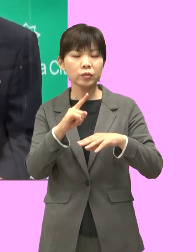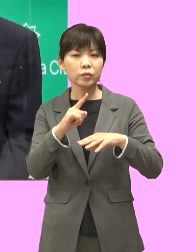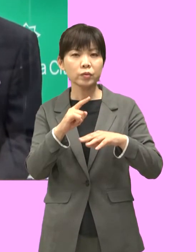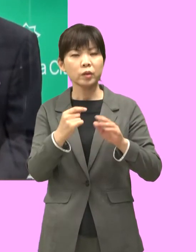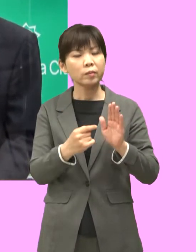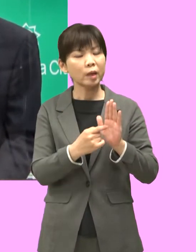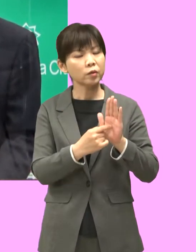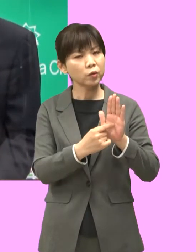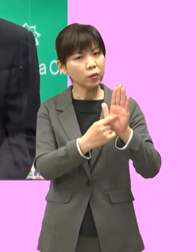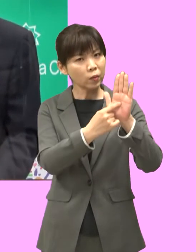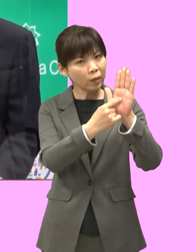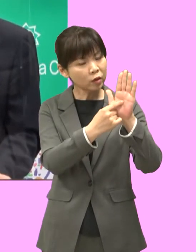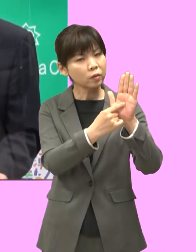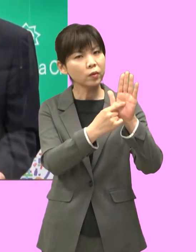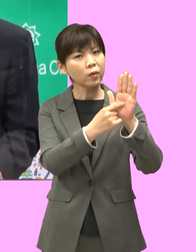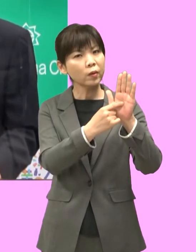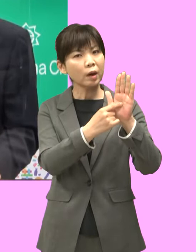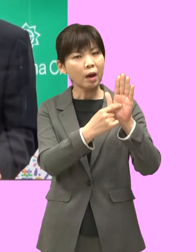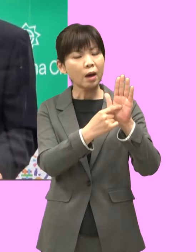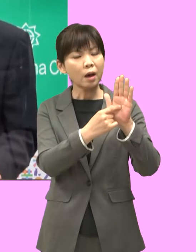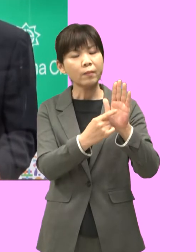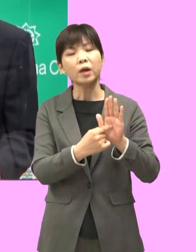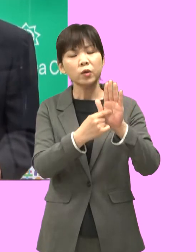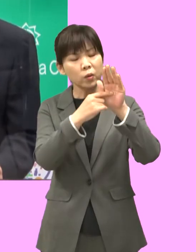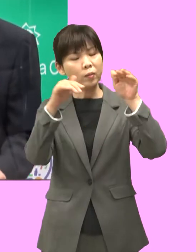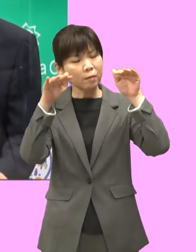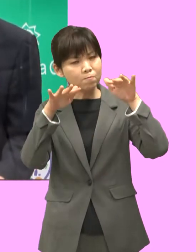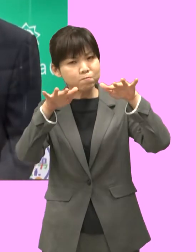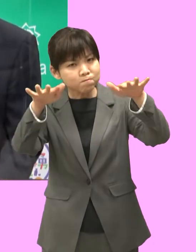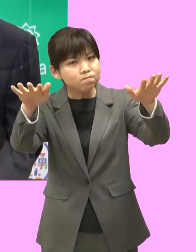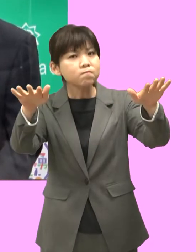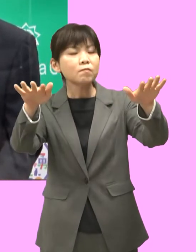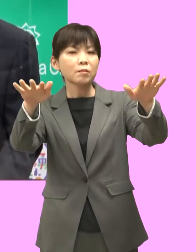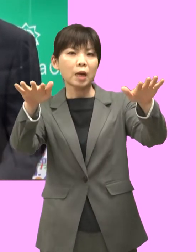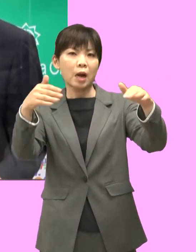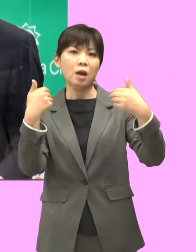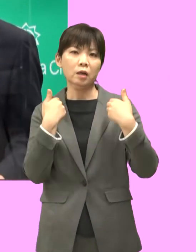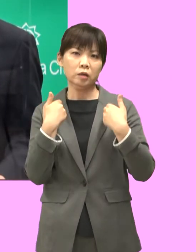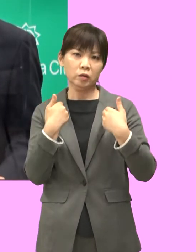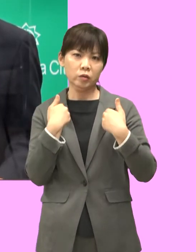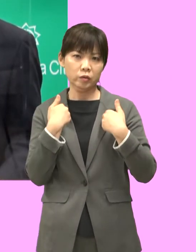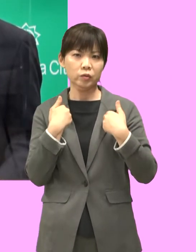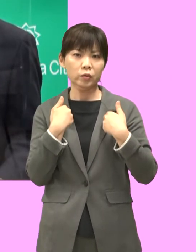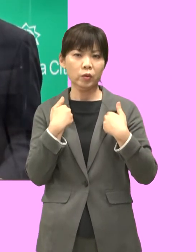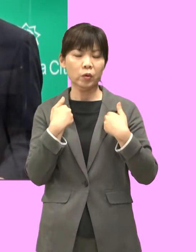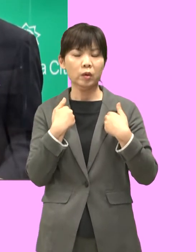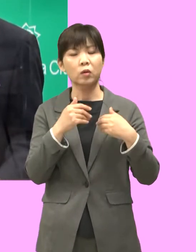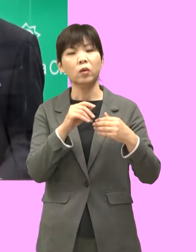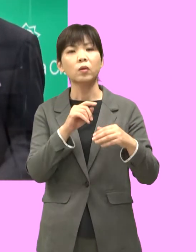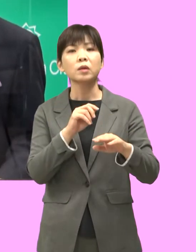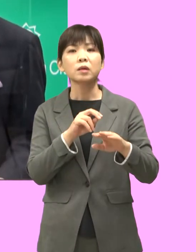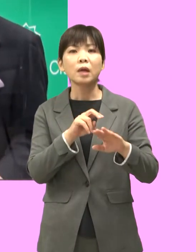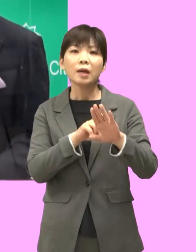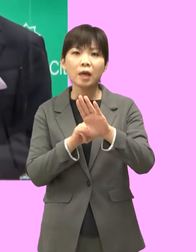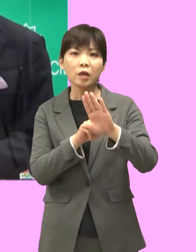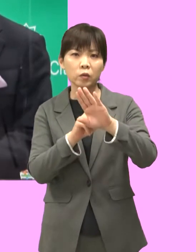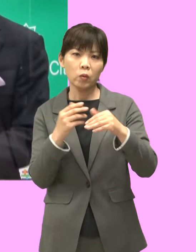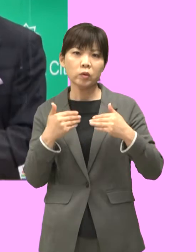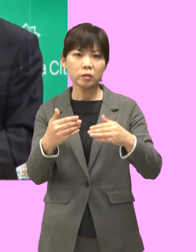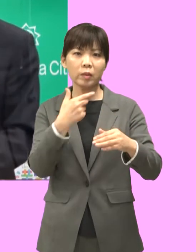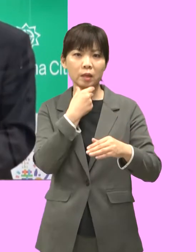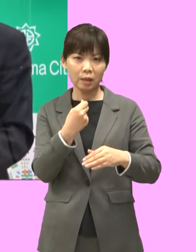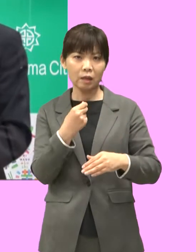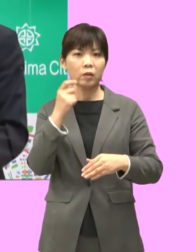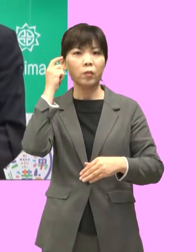ブランドというか称号も取れるように、これから鋭意検討を進めていきたいと思っています。